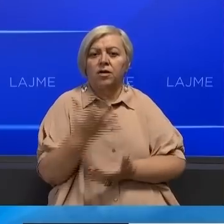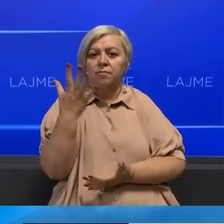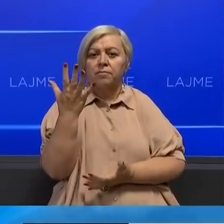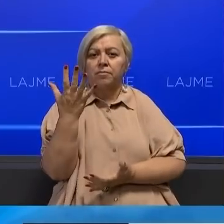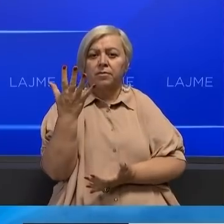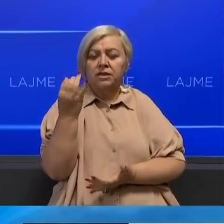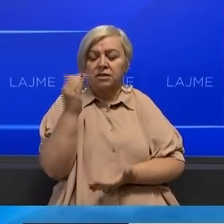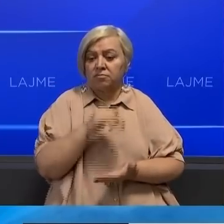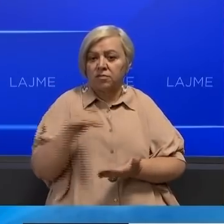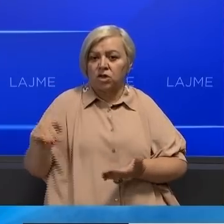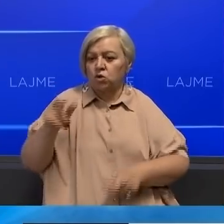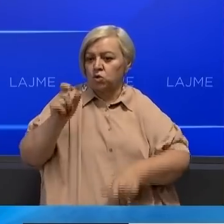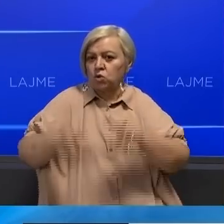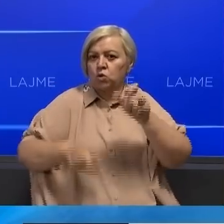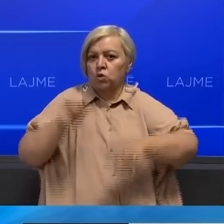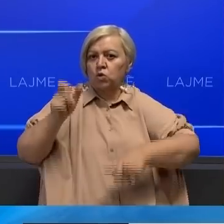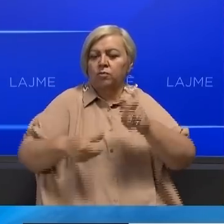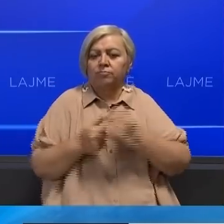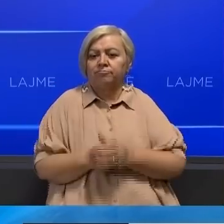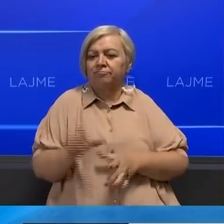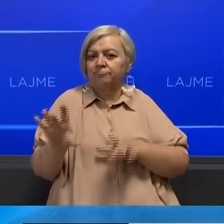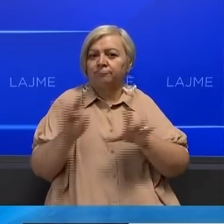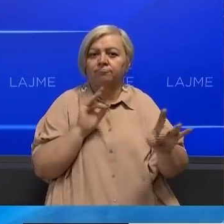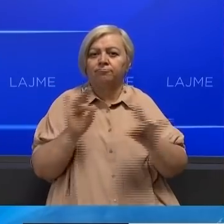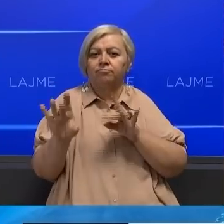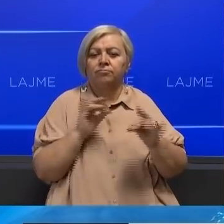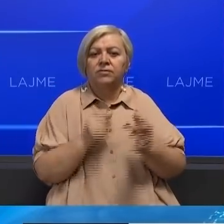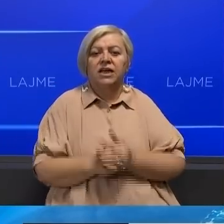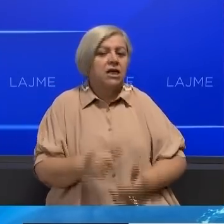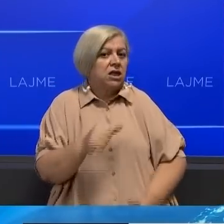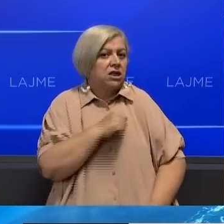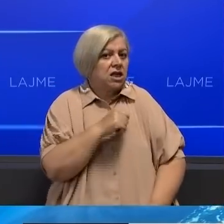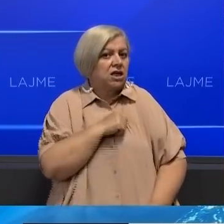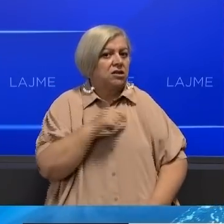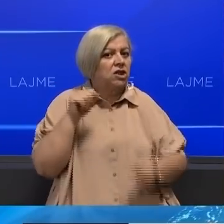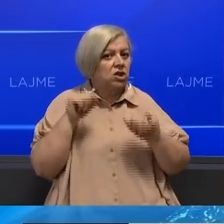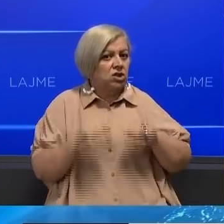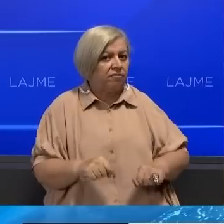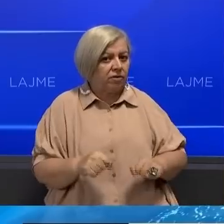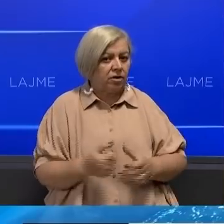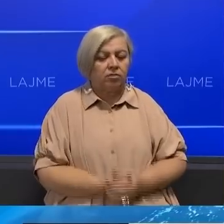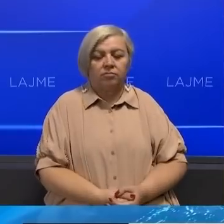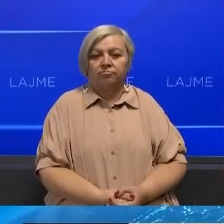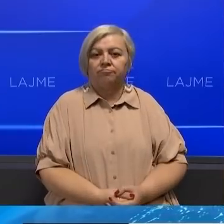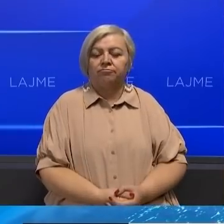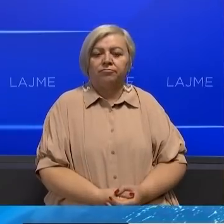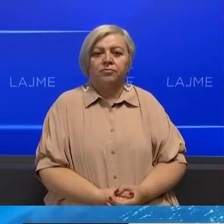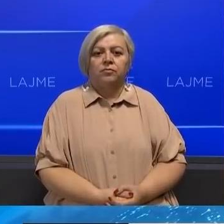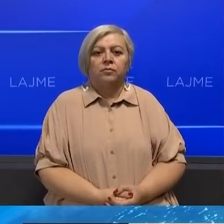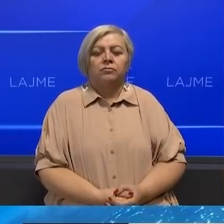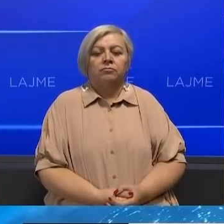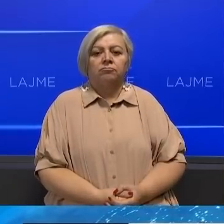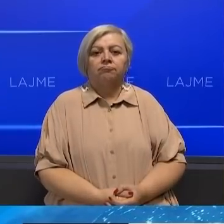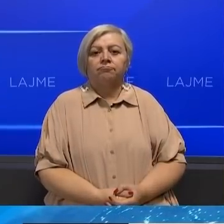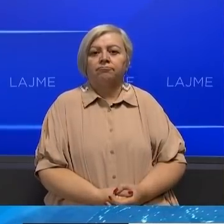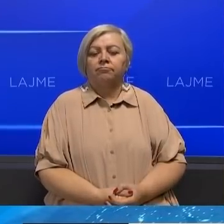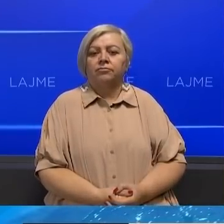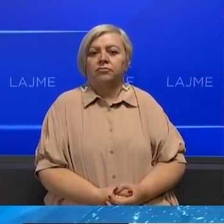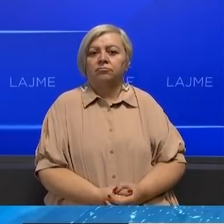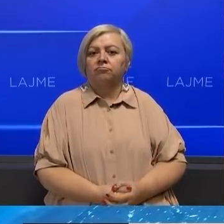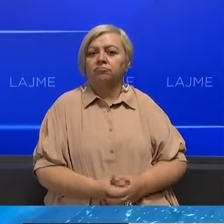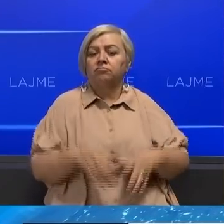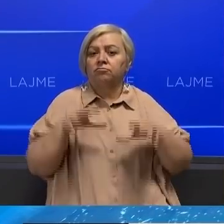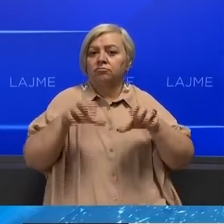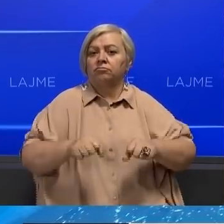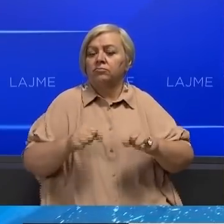50.000 qytetarë që janë identifikuar si interes i qeverive të cilat kanë sisteme autoritare në